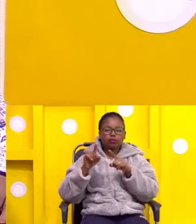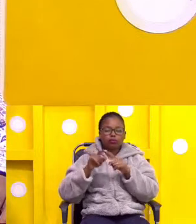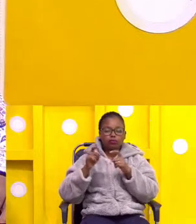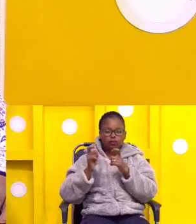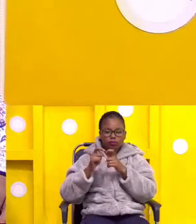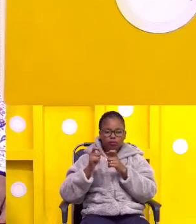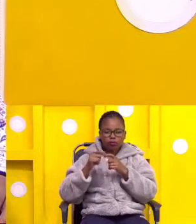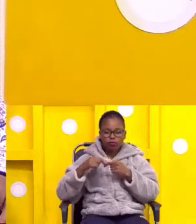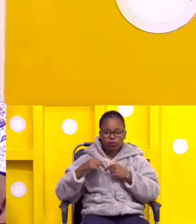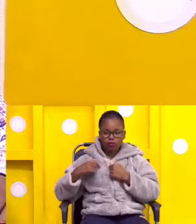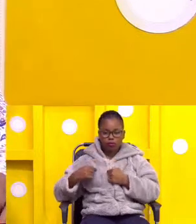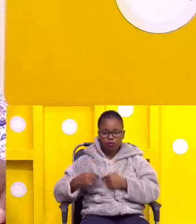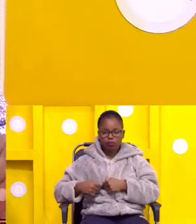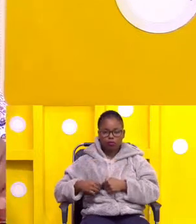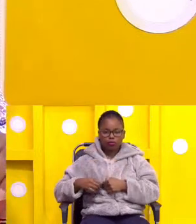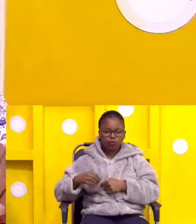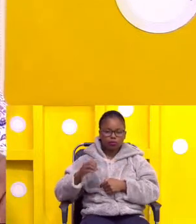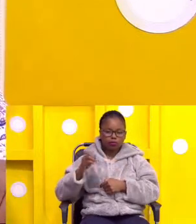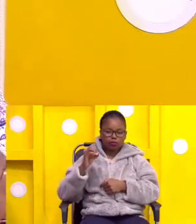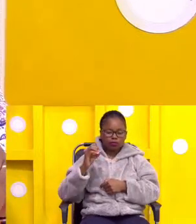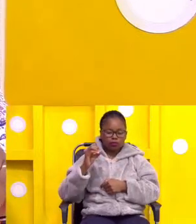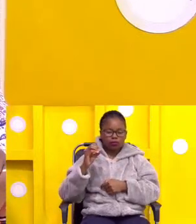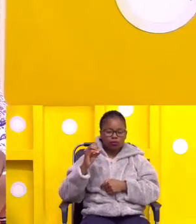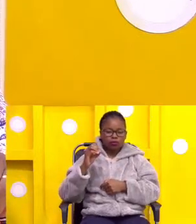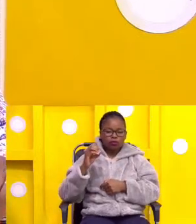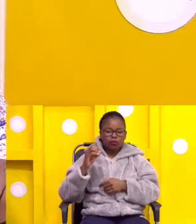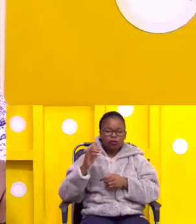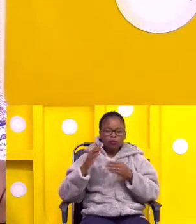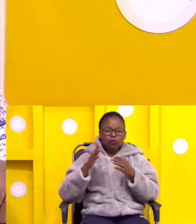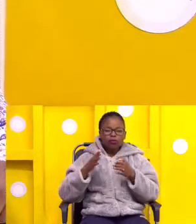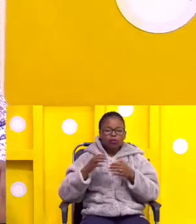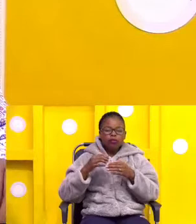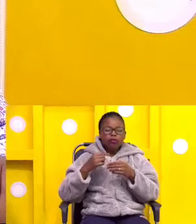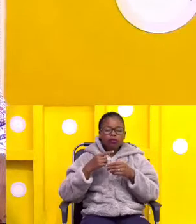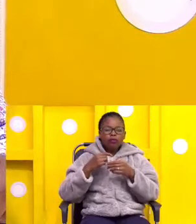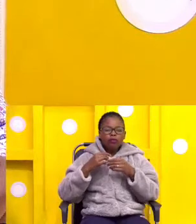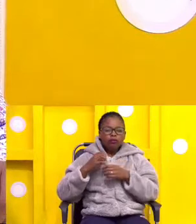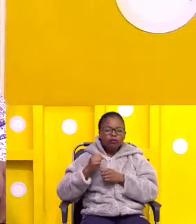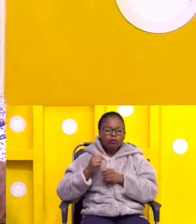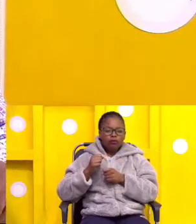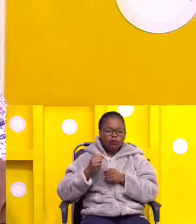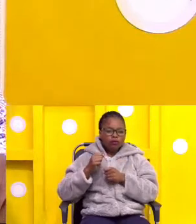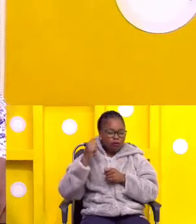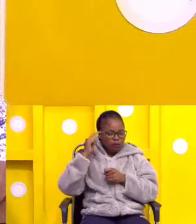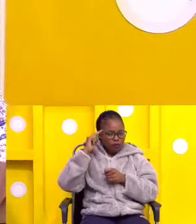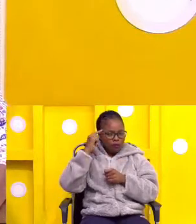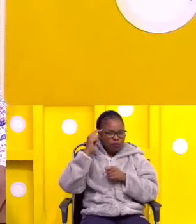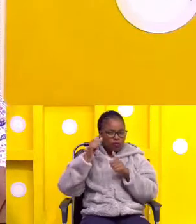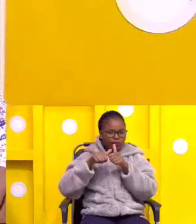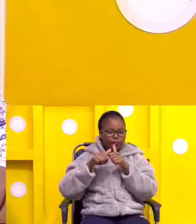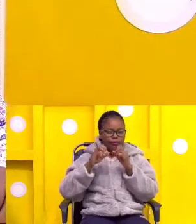wagoro. Mudure wiho kete Jehova dakora wana dhina wa mesiria.